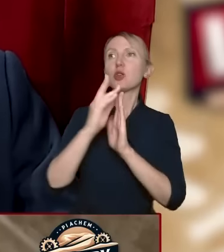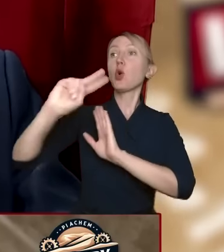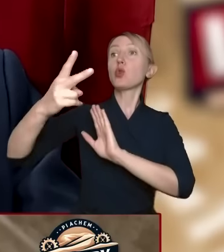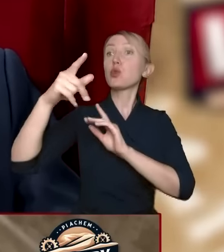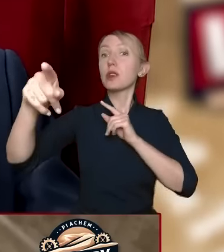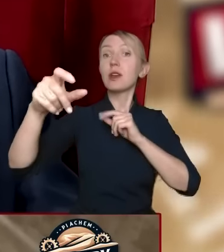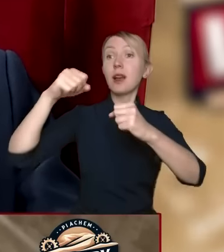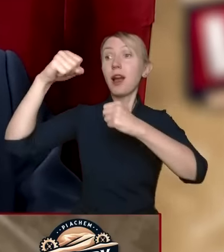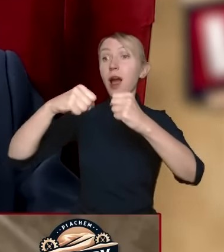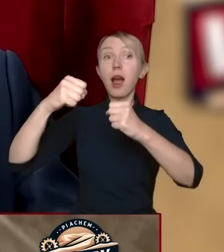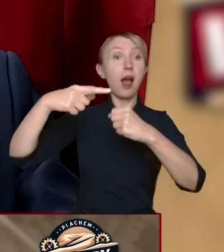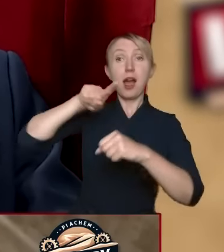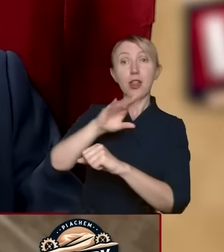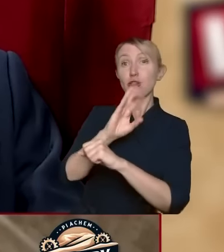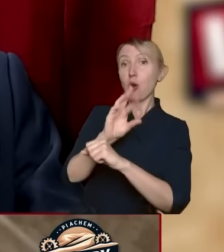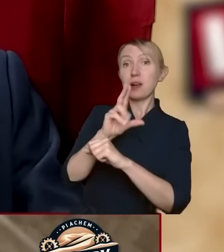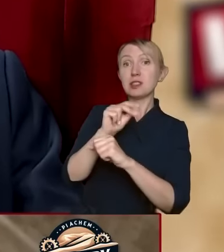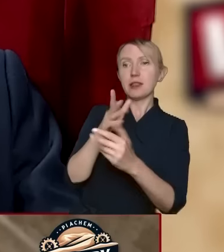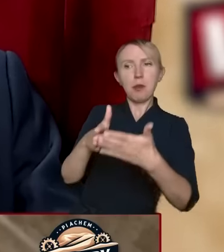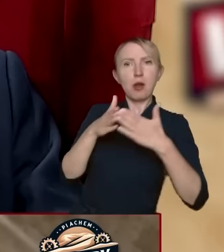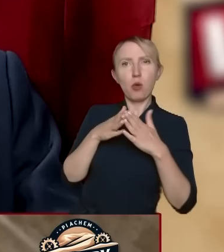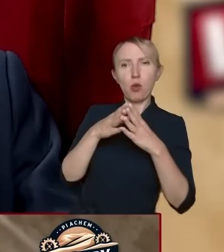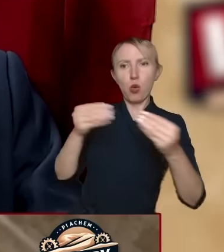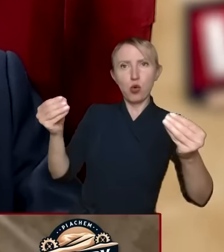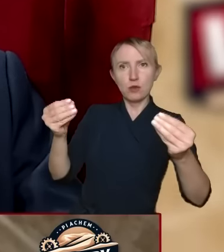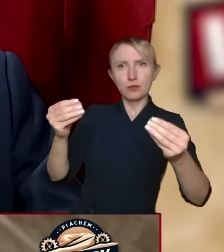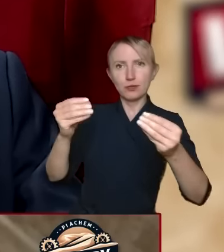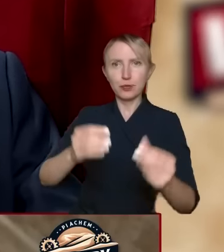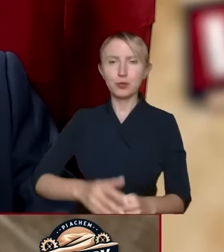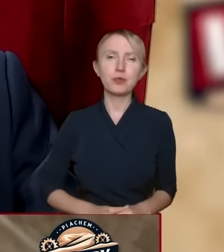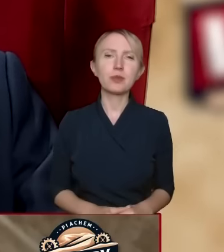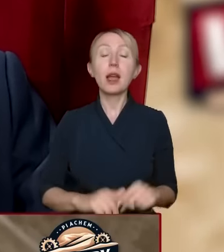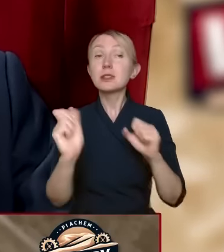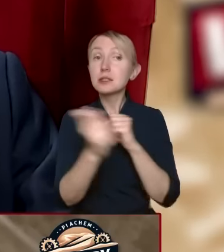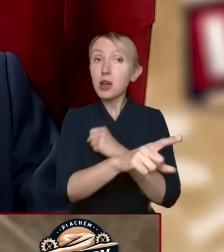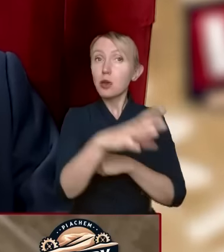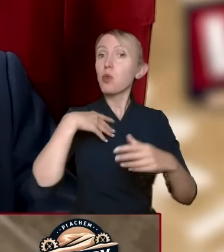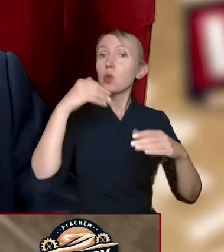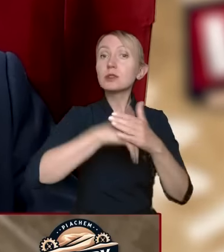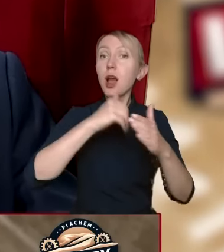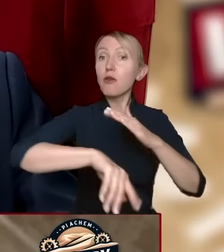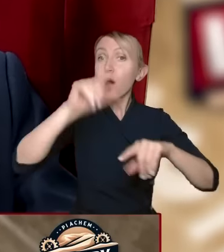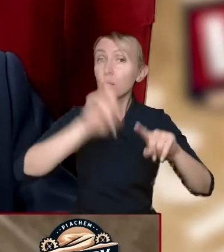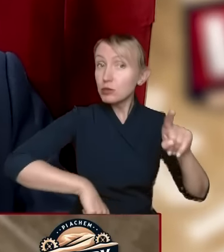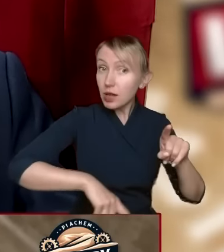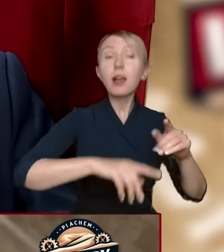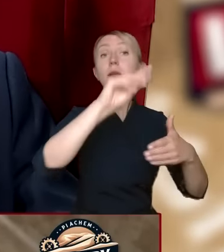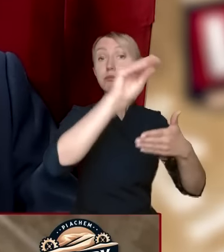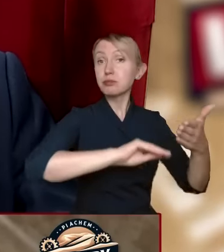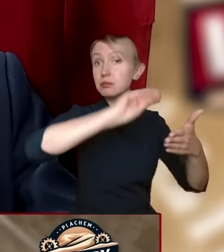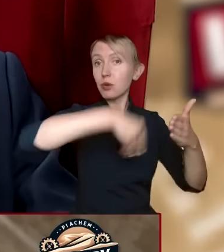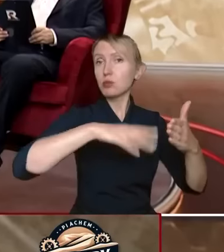macha łapami, a ten nie będzie pokazany za karę, bo się zachował niewłaściwie.